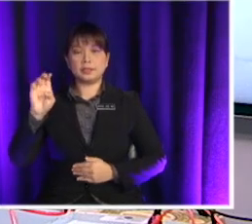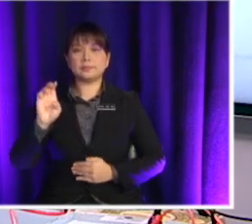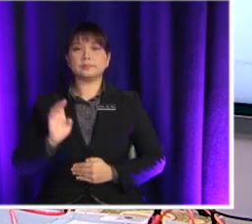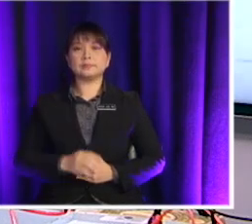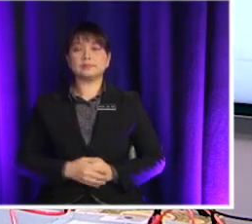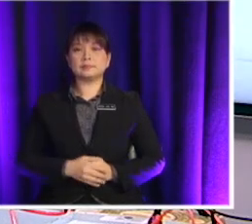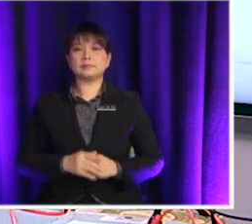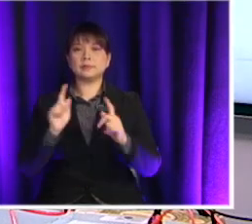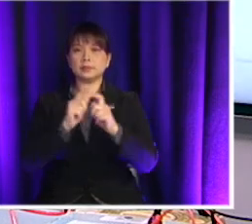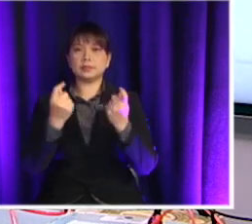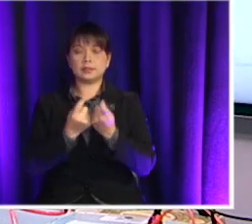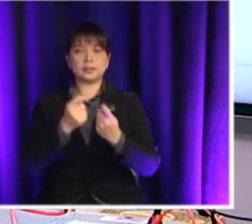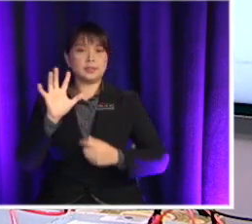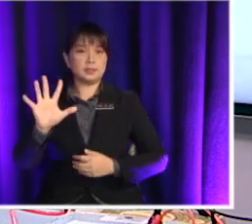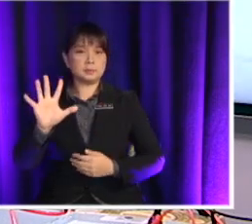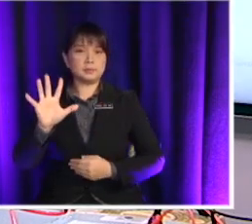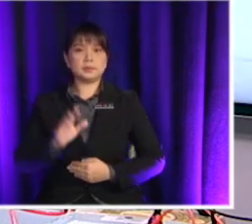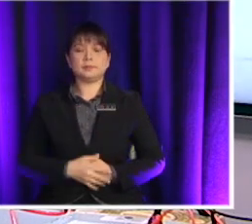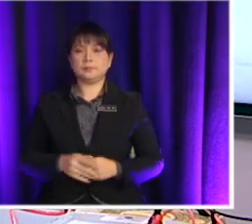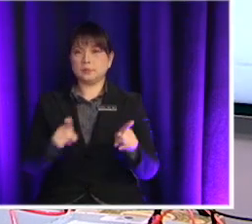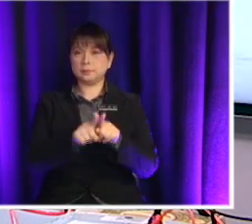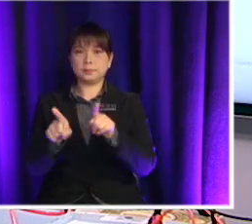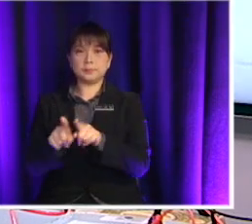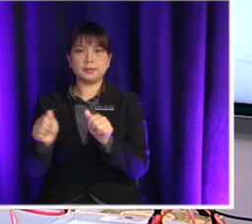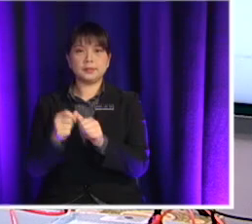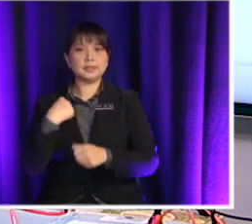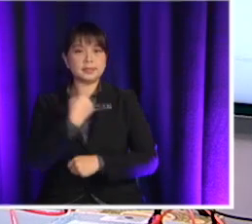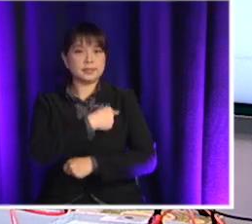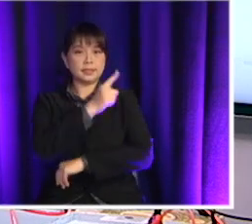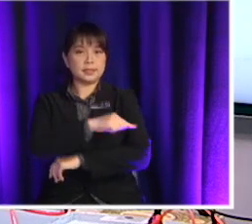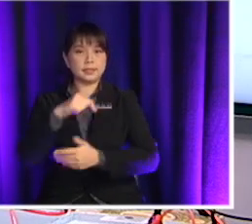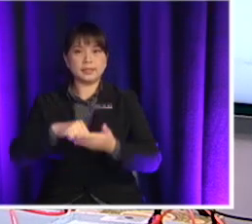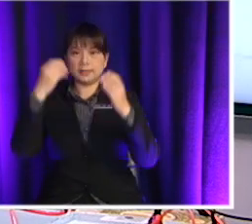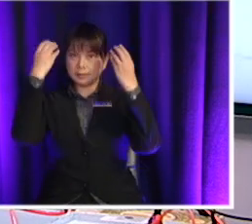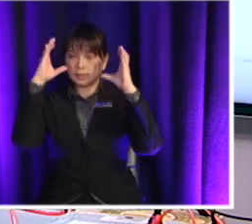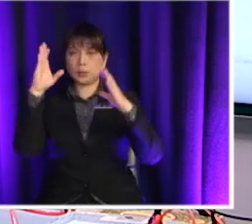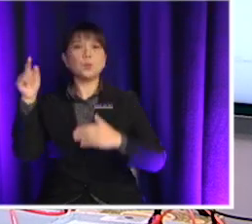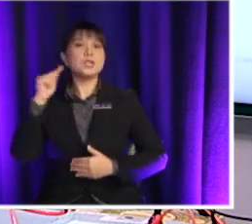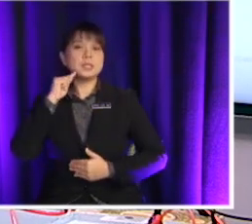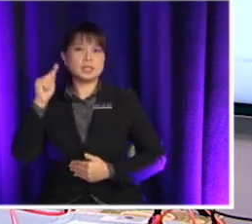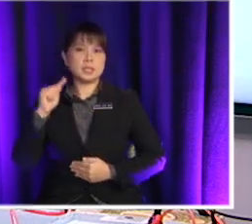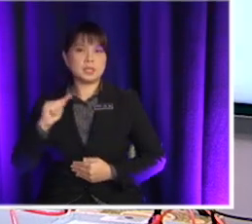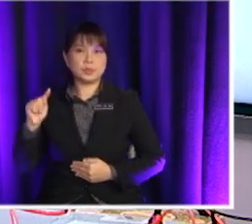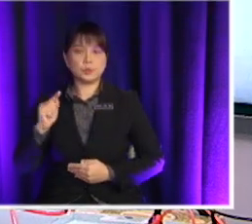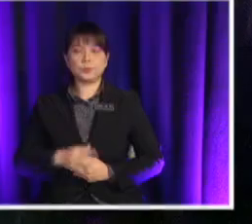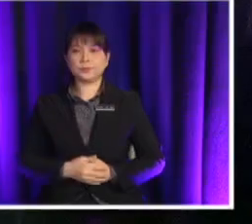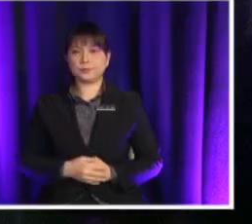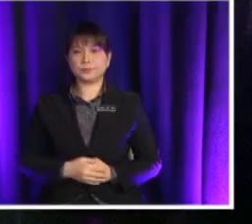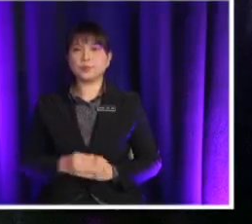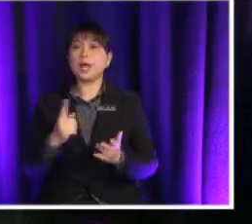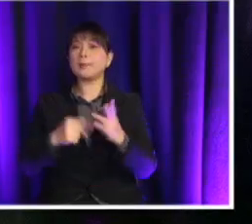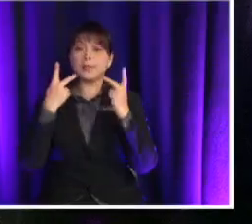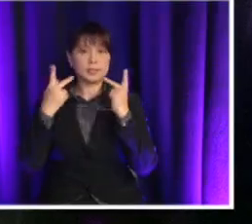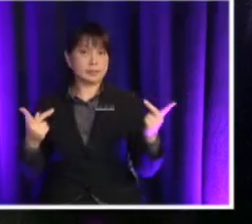elektronik tingkatan 5. Dan bersama dengan kita pada hari ini Cikgu Zahratul Laili Abdul Rahim. Apa khabar